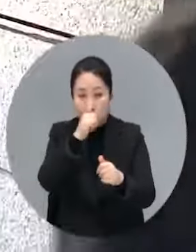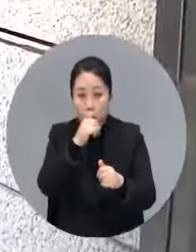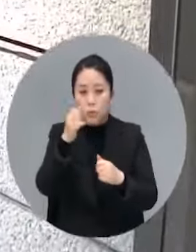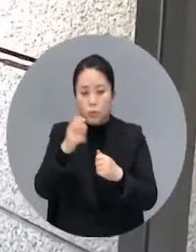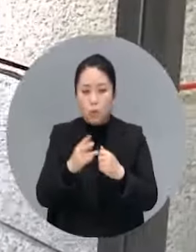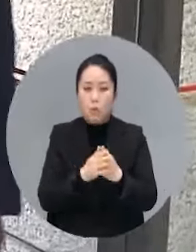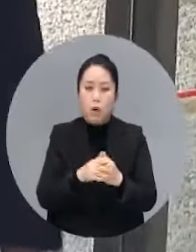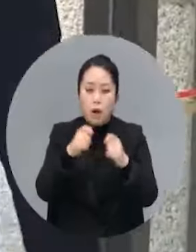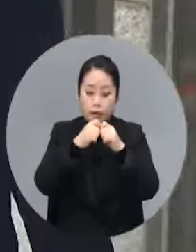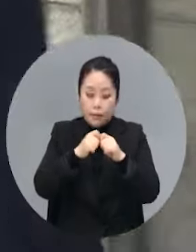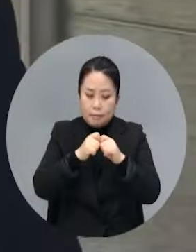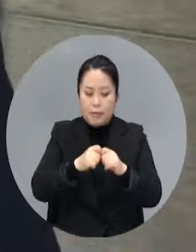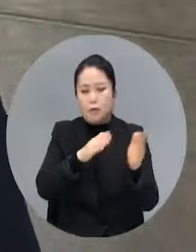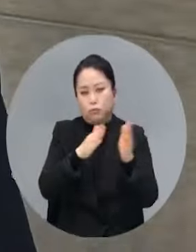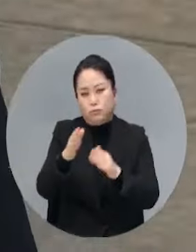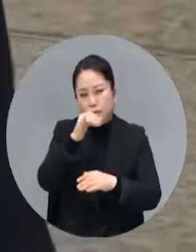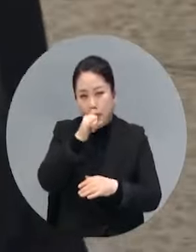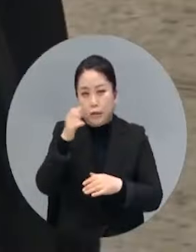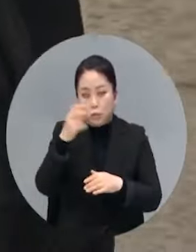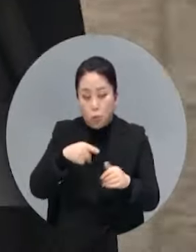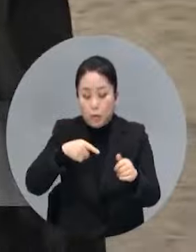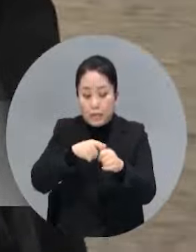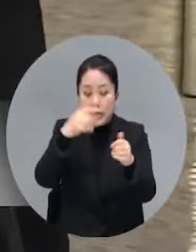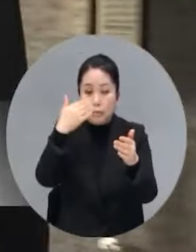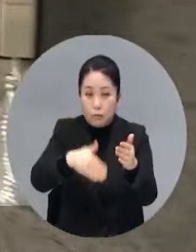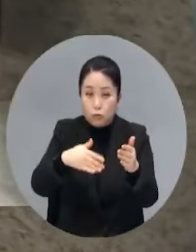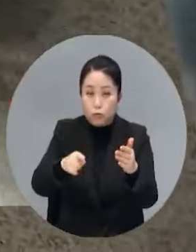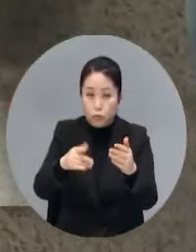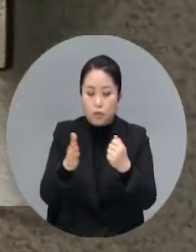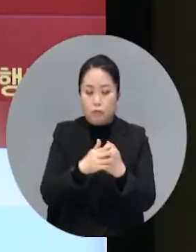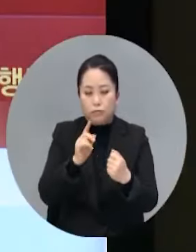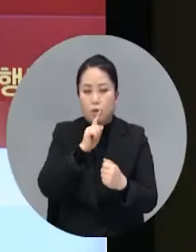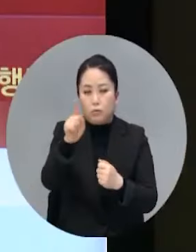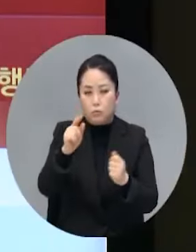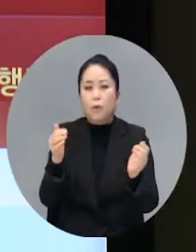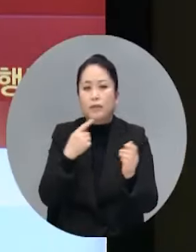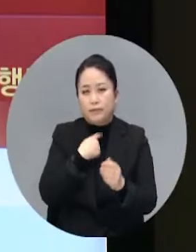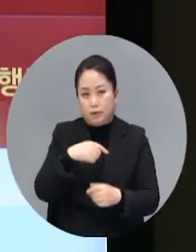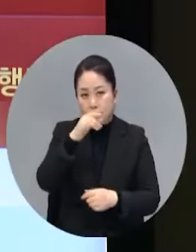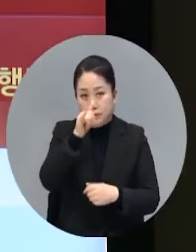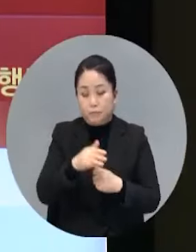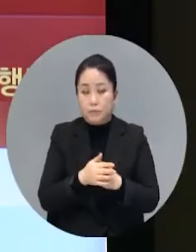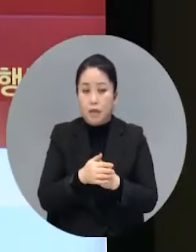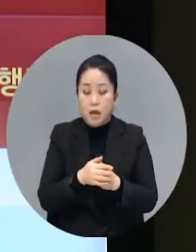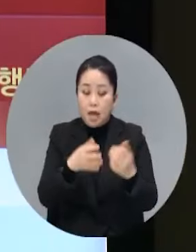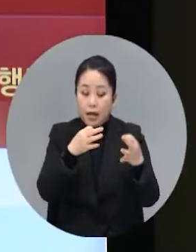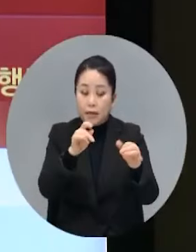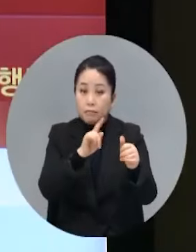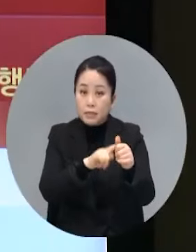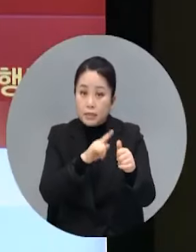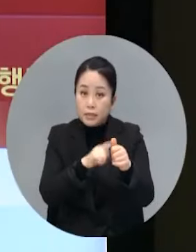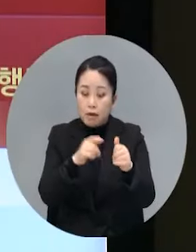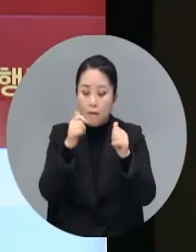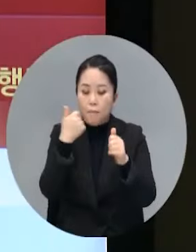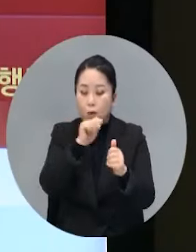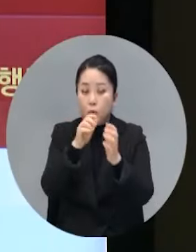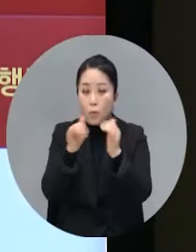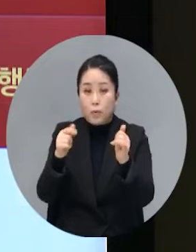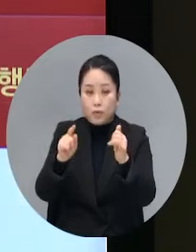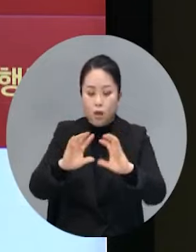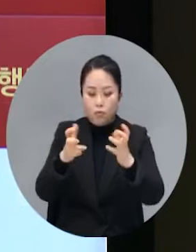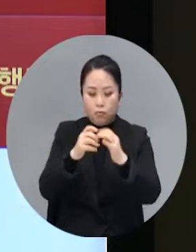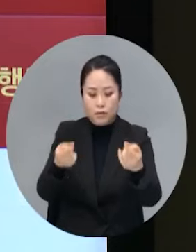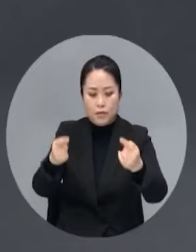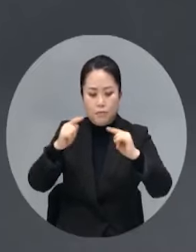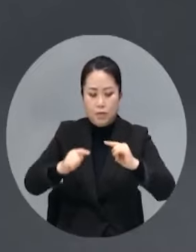살인미수와 공직선거법 위반 혐의로 김 씨를 구속기소한 바 있습니다. 김 씨는 변호인을 통해 국민참여재판을 원하지